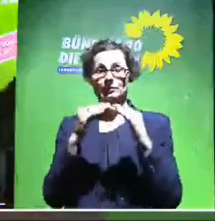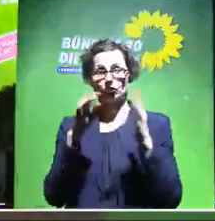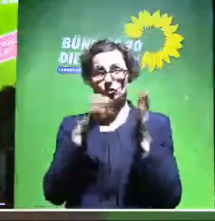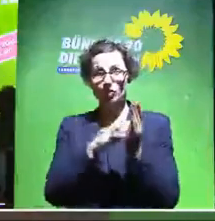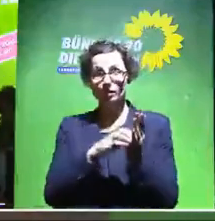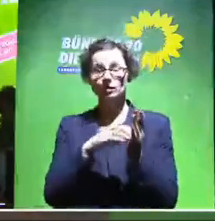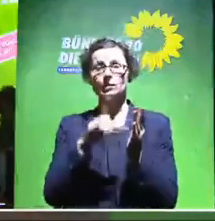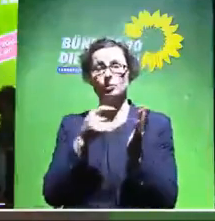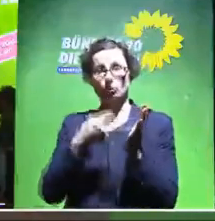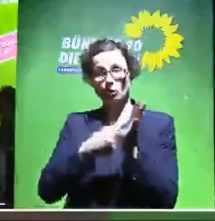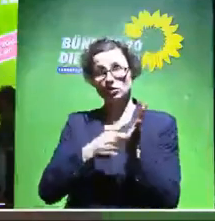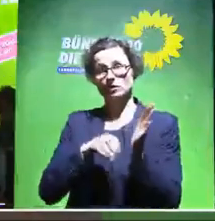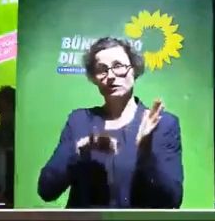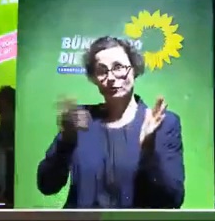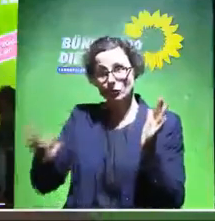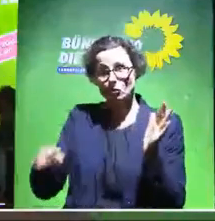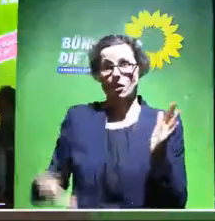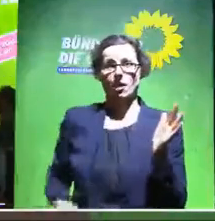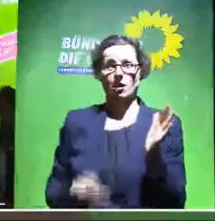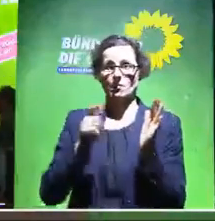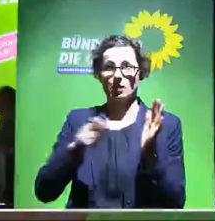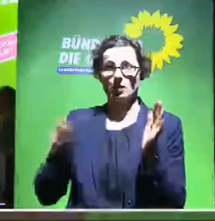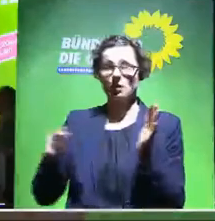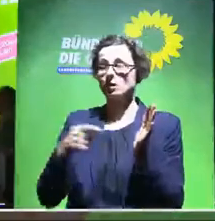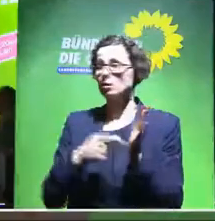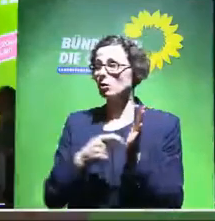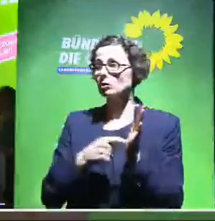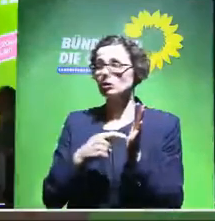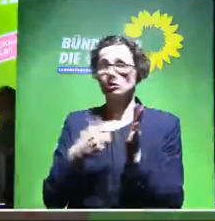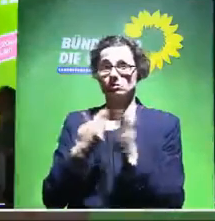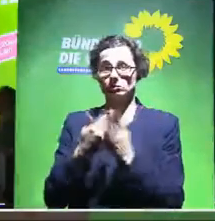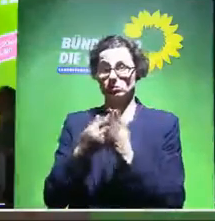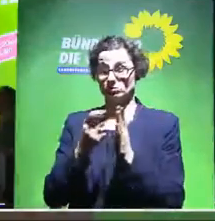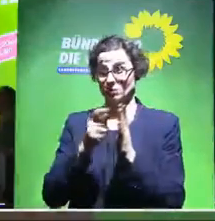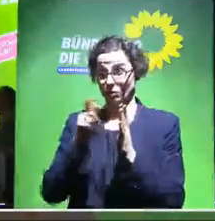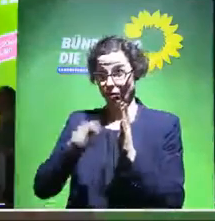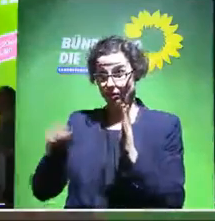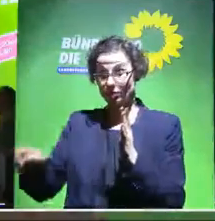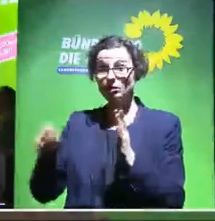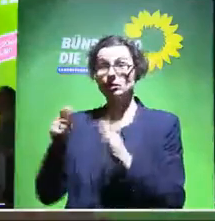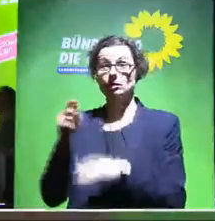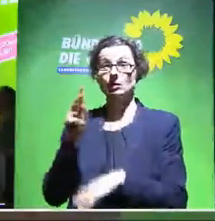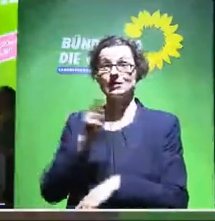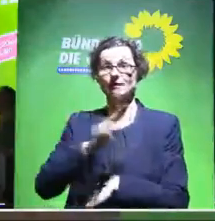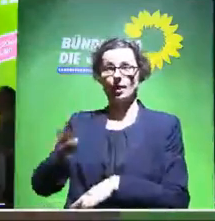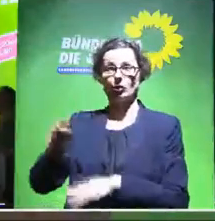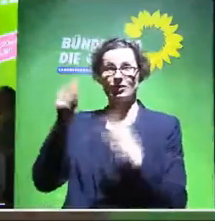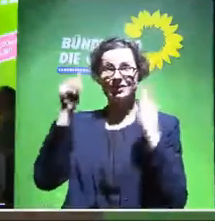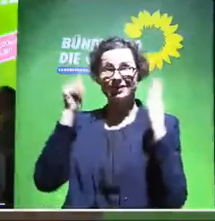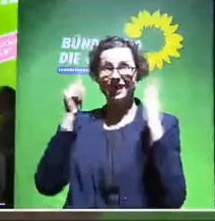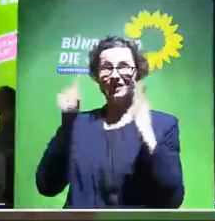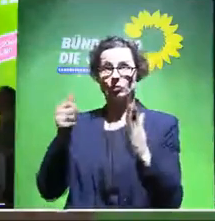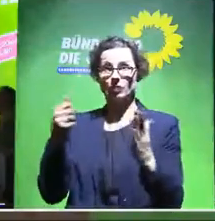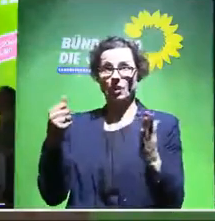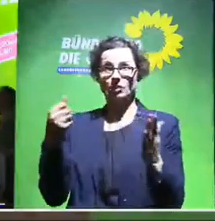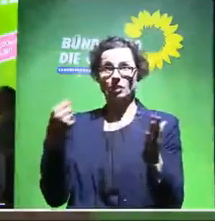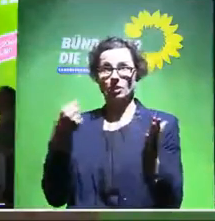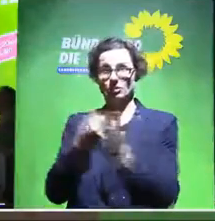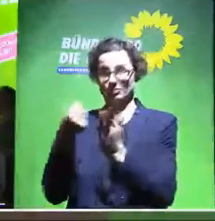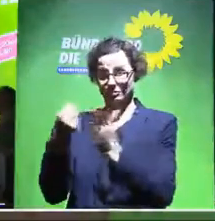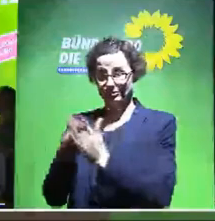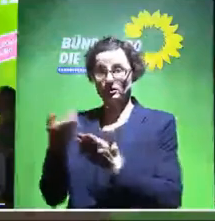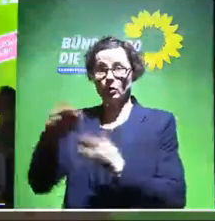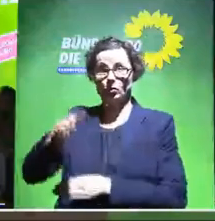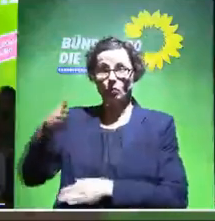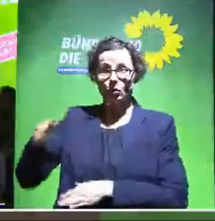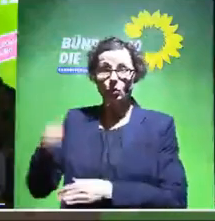Kosten der Ärmsten geht. Weil die meisten Leute von diesen 2600 Toten, die aufgrund der schlechten Berliner Luft da sind,